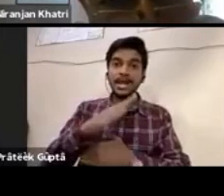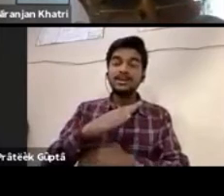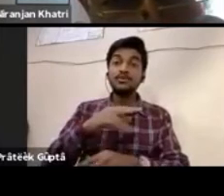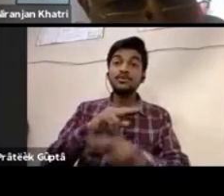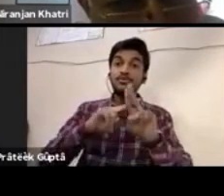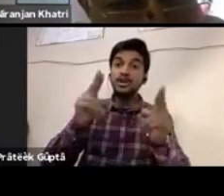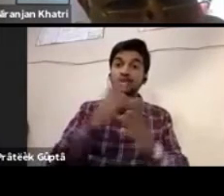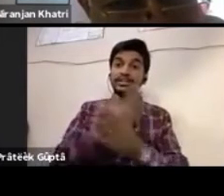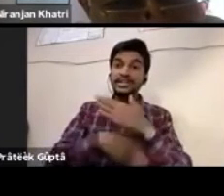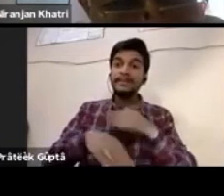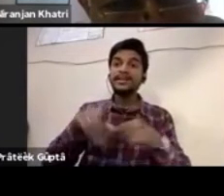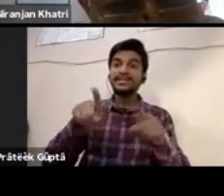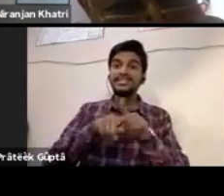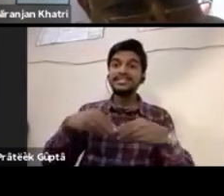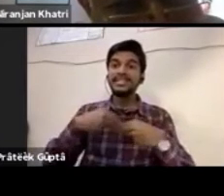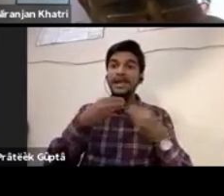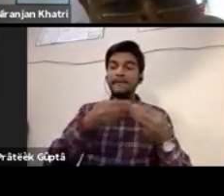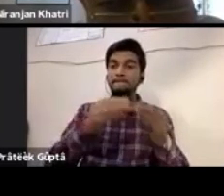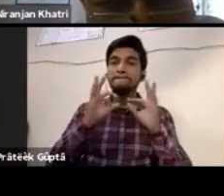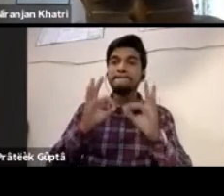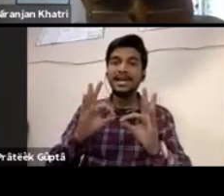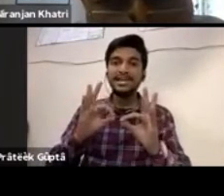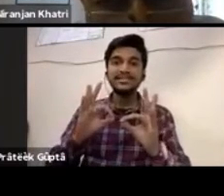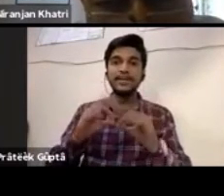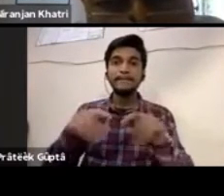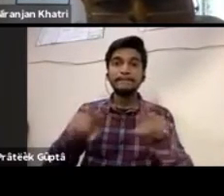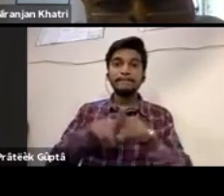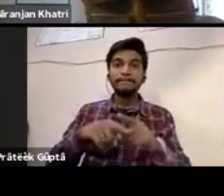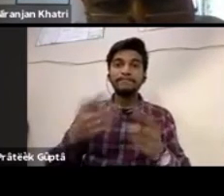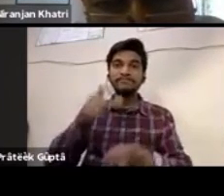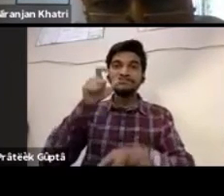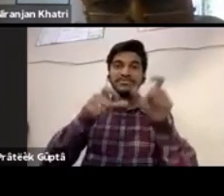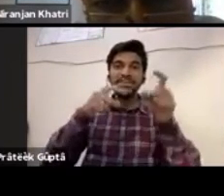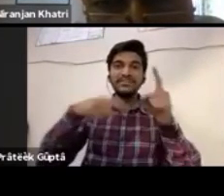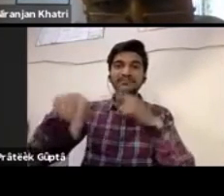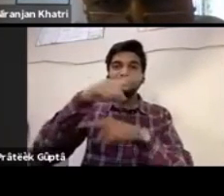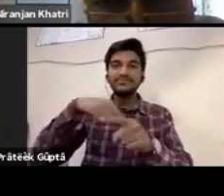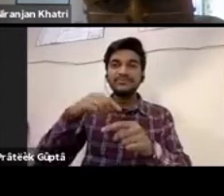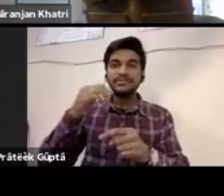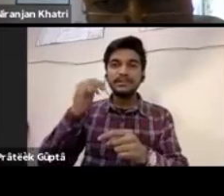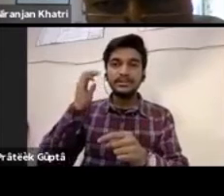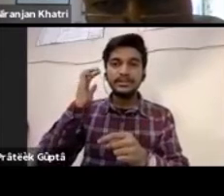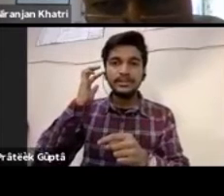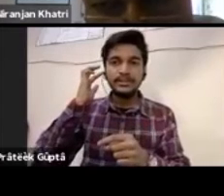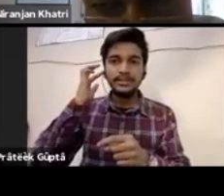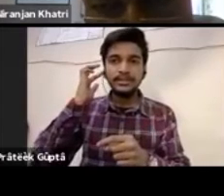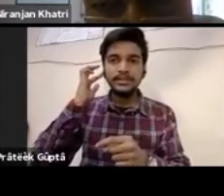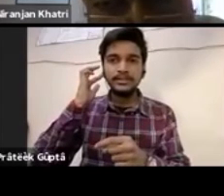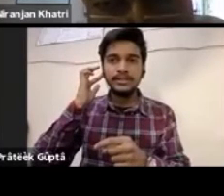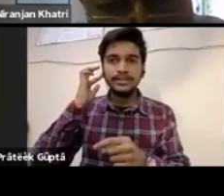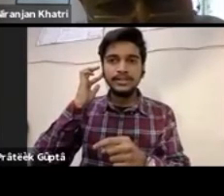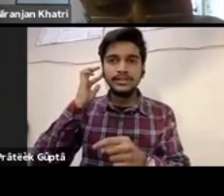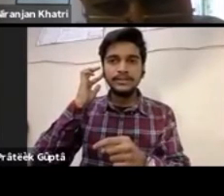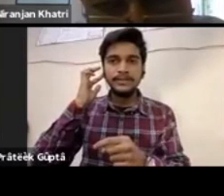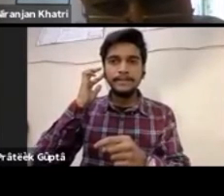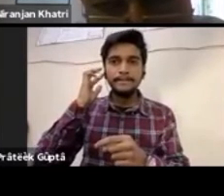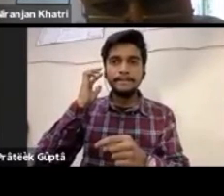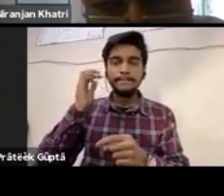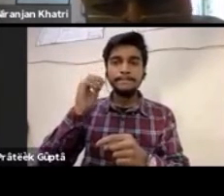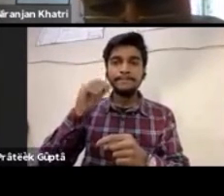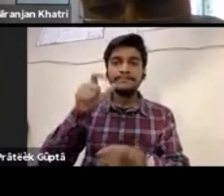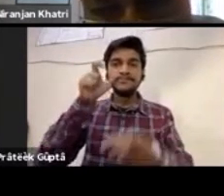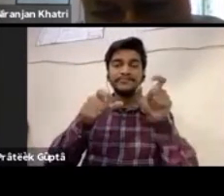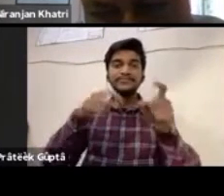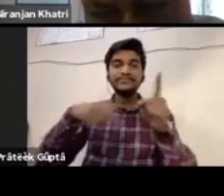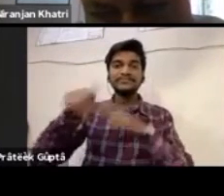के और लोगों का जो horizon है disability समझने लिमिटेड रह जाता है, या तो व्हीलचेयर तक रह जाता है या मेंटल तक रह जाता